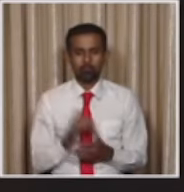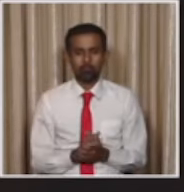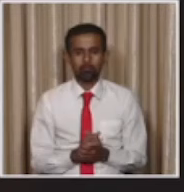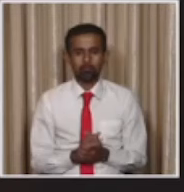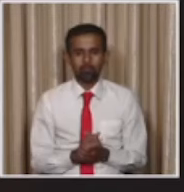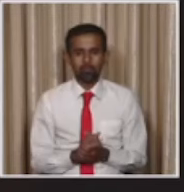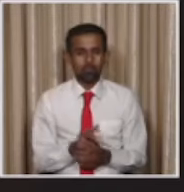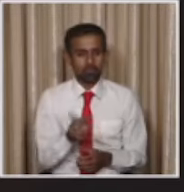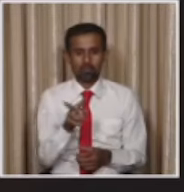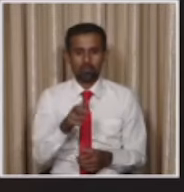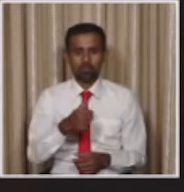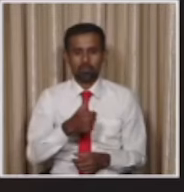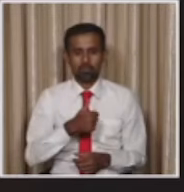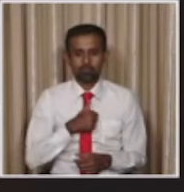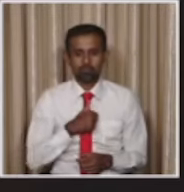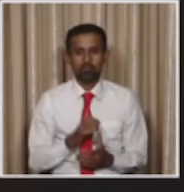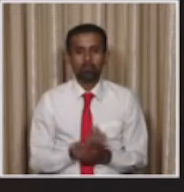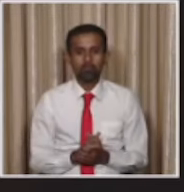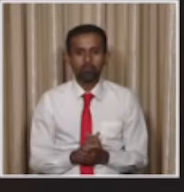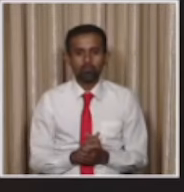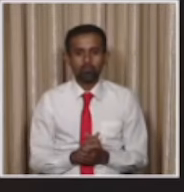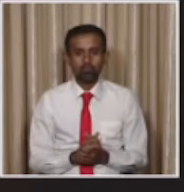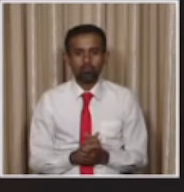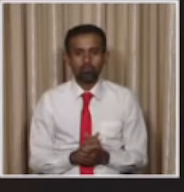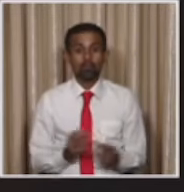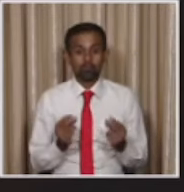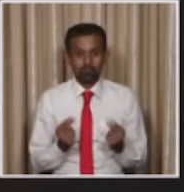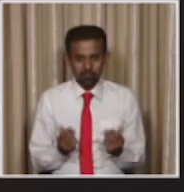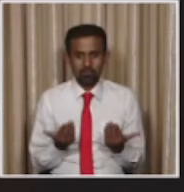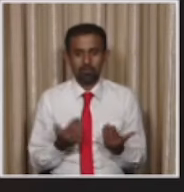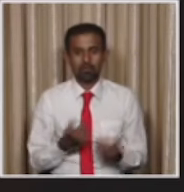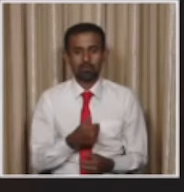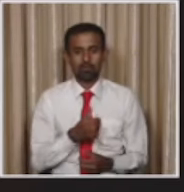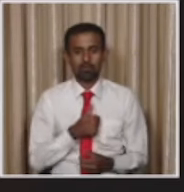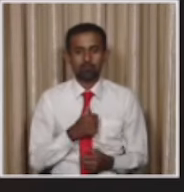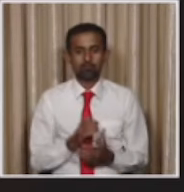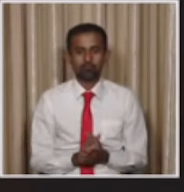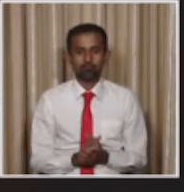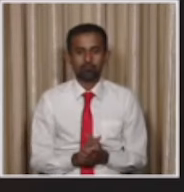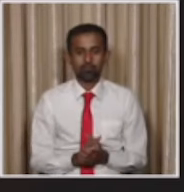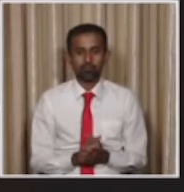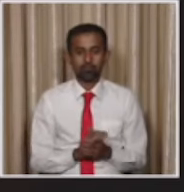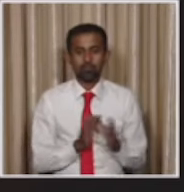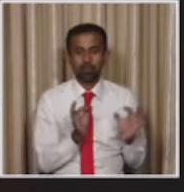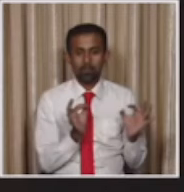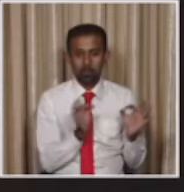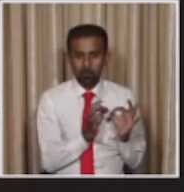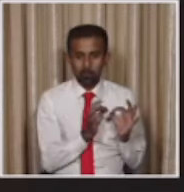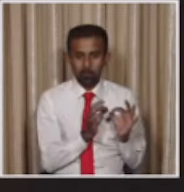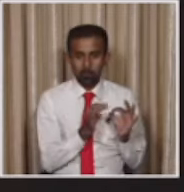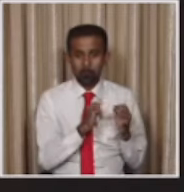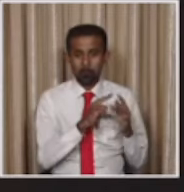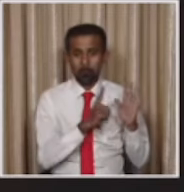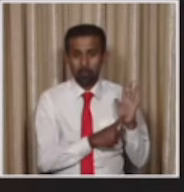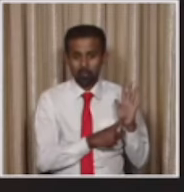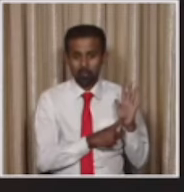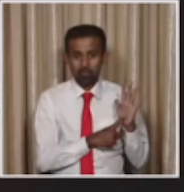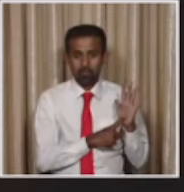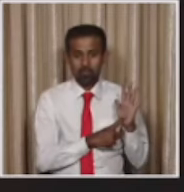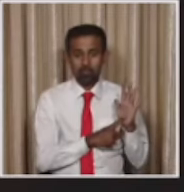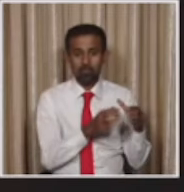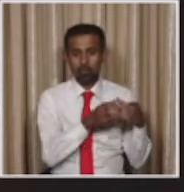අපි මේ දෙකටම කැමතියි. මේක හැකි ඉක්මනින් යනවට කැමතියි. බැසිල් රාජපක්ෂ